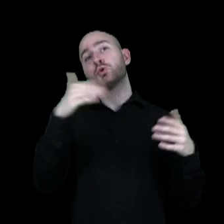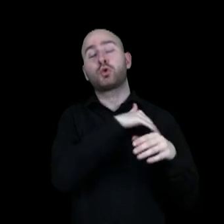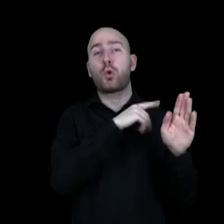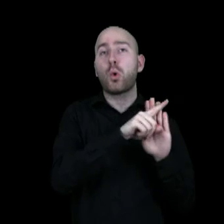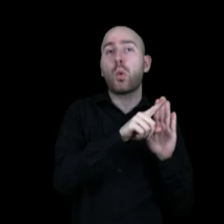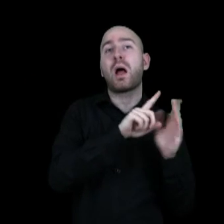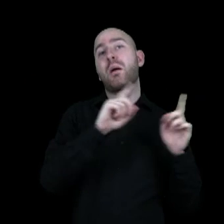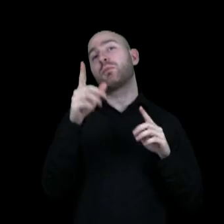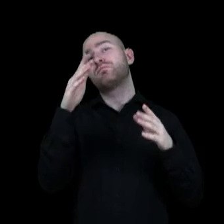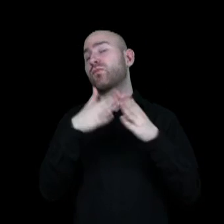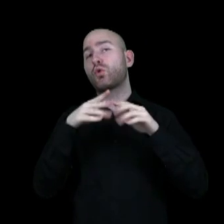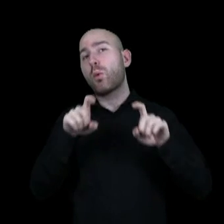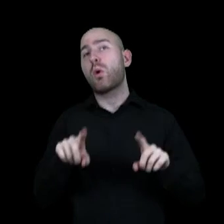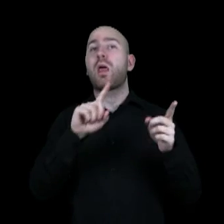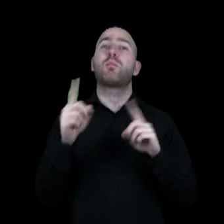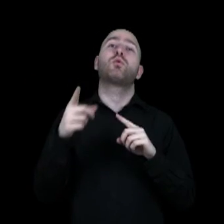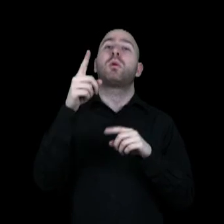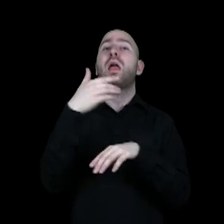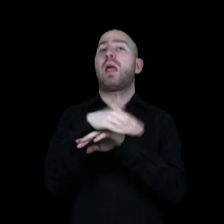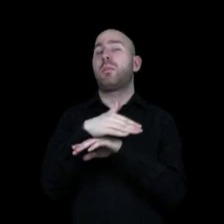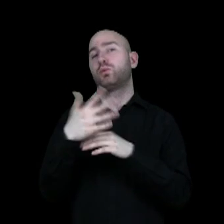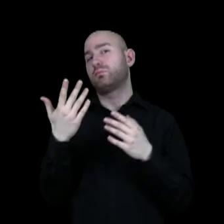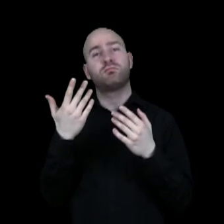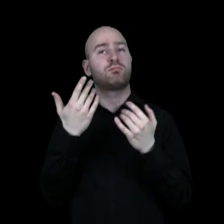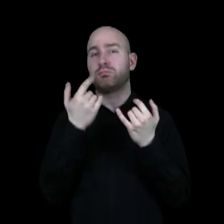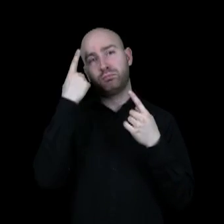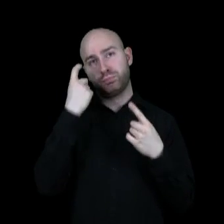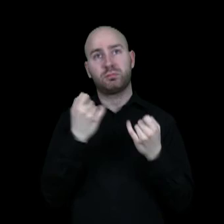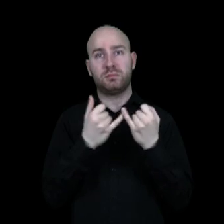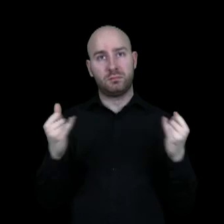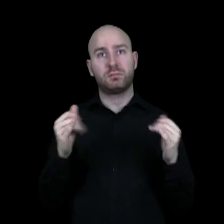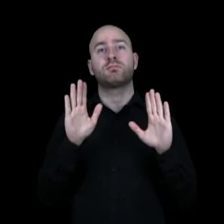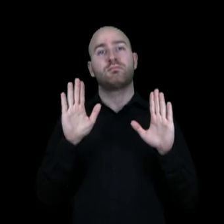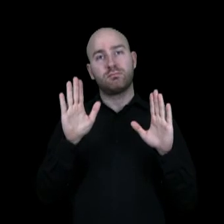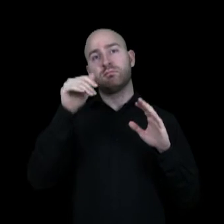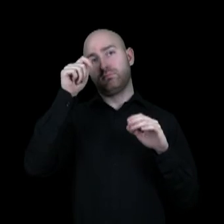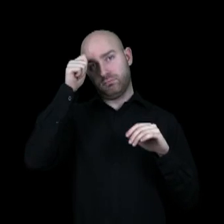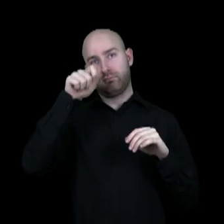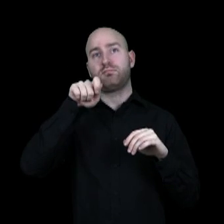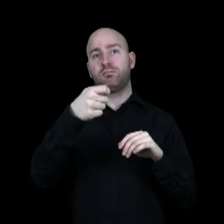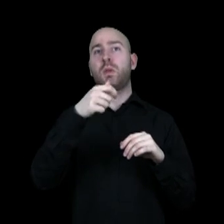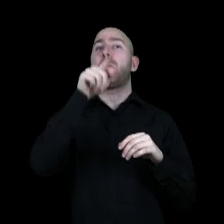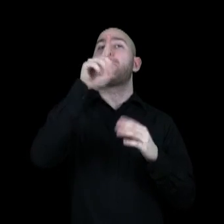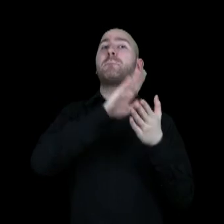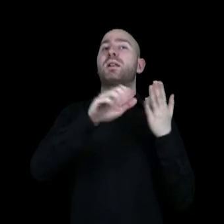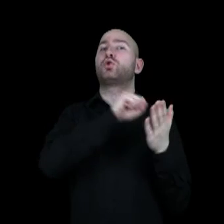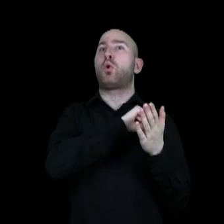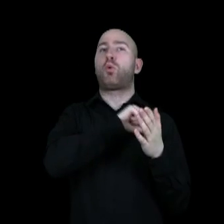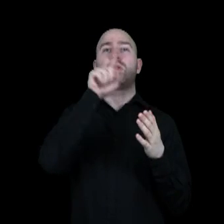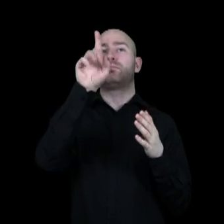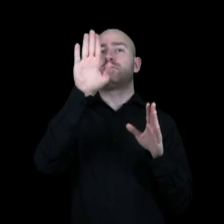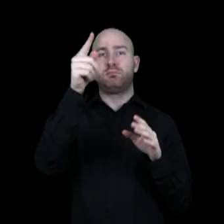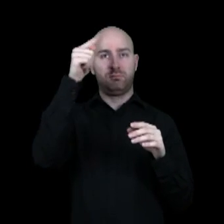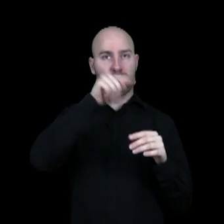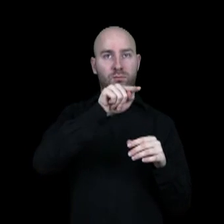się uczy może nic nie robi A może to emeryt nie wiemy Powiedzmy że ja jestem tym bezrobotnym jestem tym